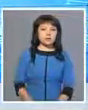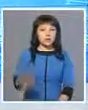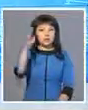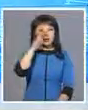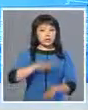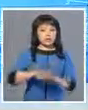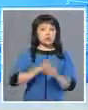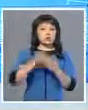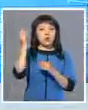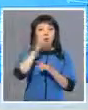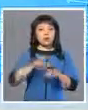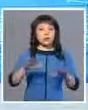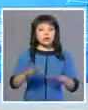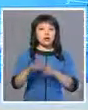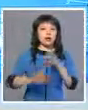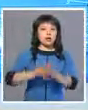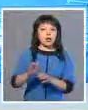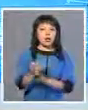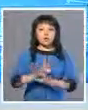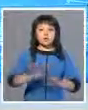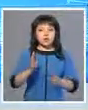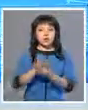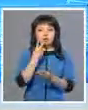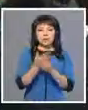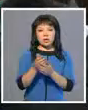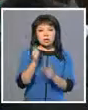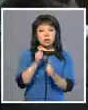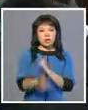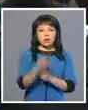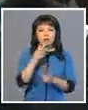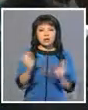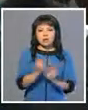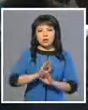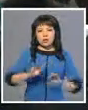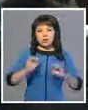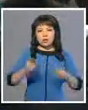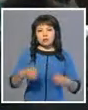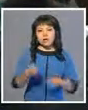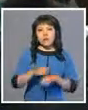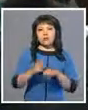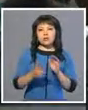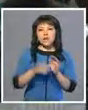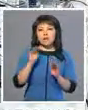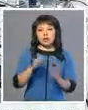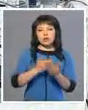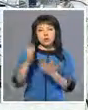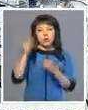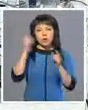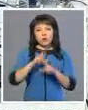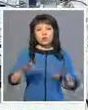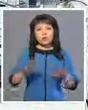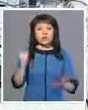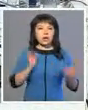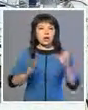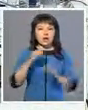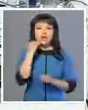Еліміздің жоғарғы оқу орындары әлем бойынша үздіктер қатарынан көрінді. Бүкіл дүниежүзі бойынша 17 мыңнан астам жоғарғы оқу орындарының даму жолдары мен